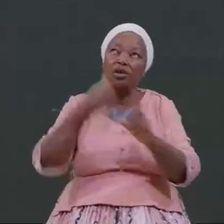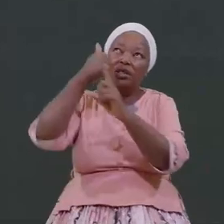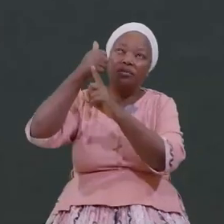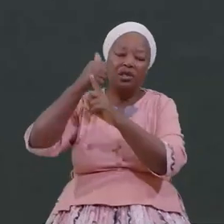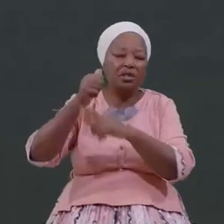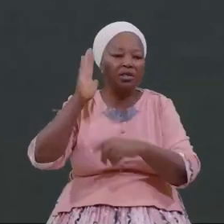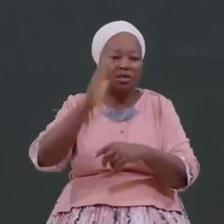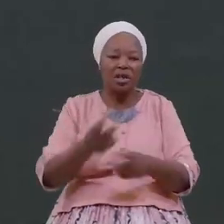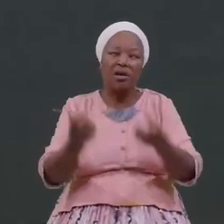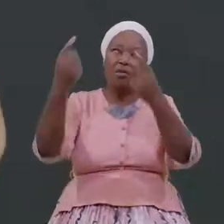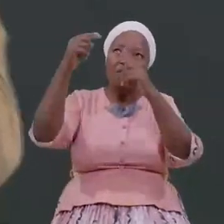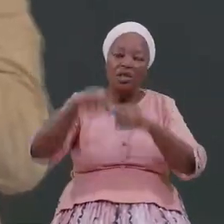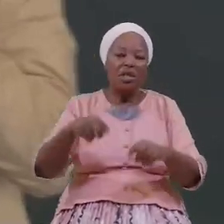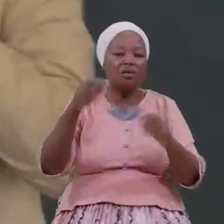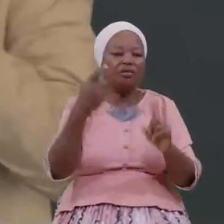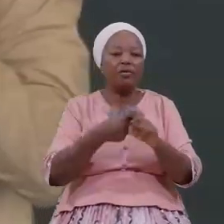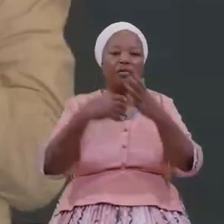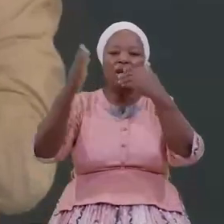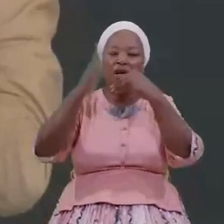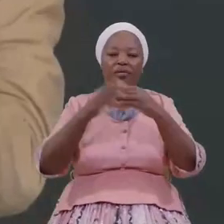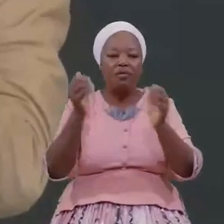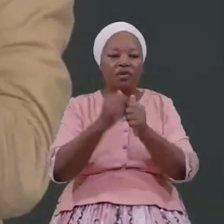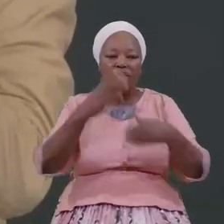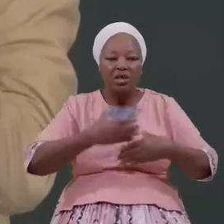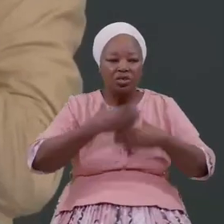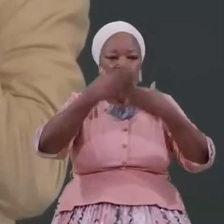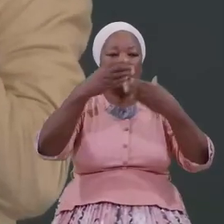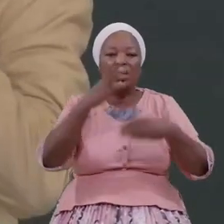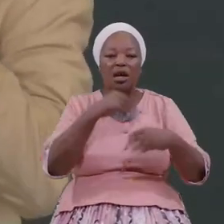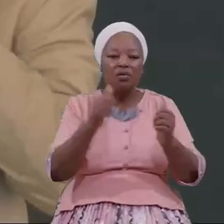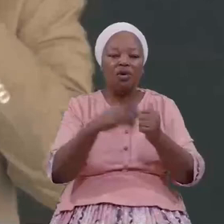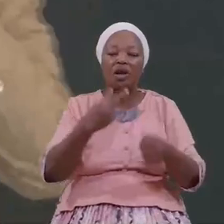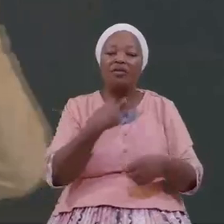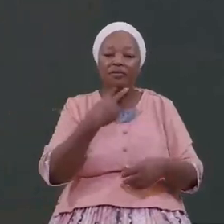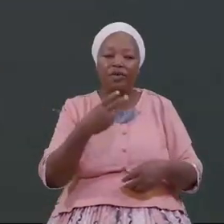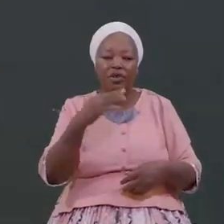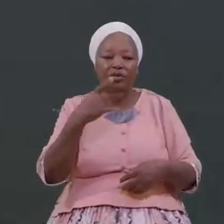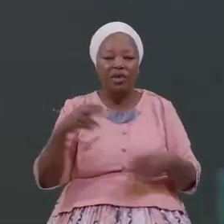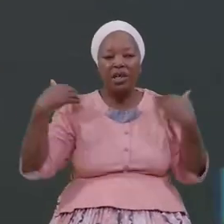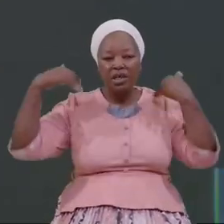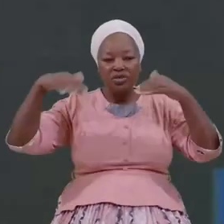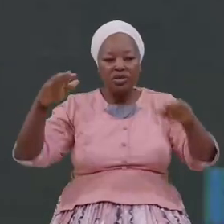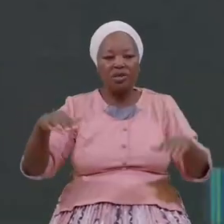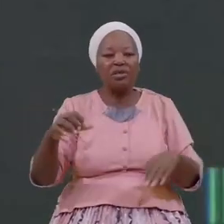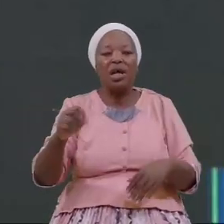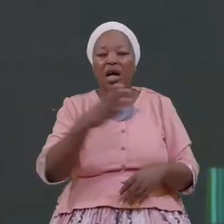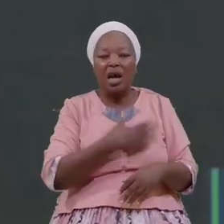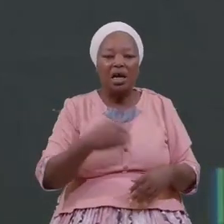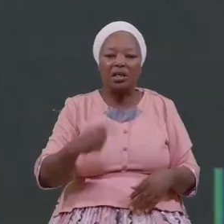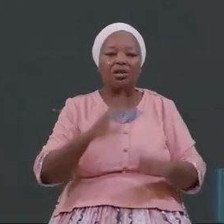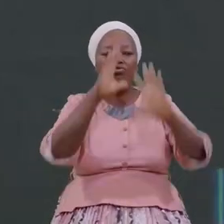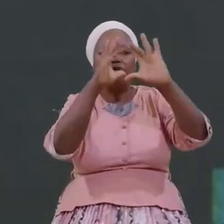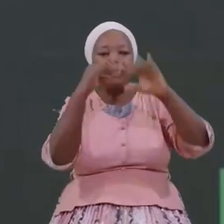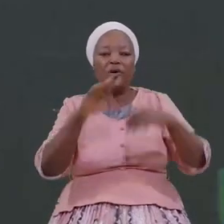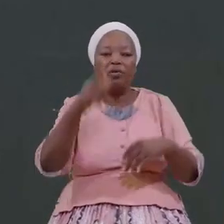lui-même a un signal donné à la voix d'un archange. Et au son de la